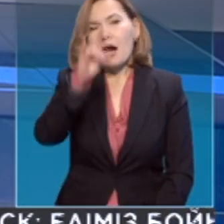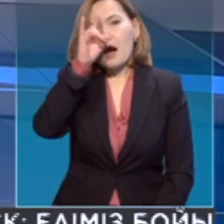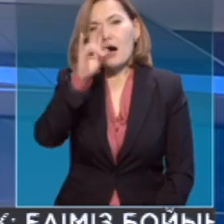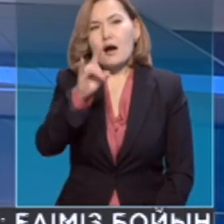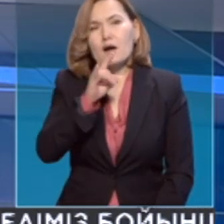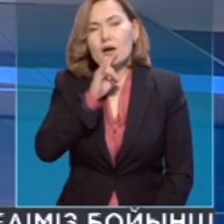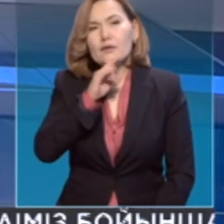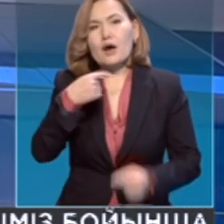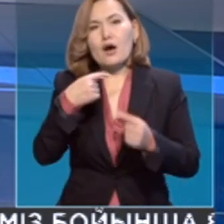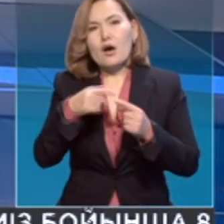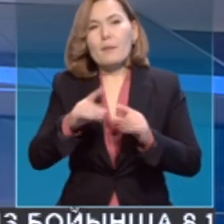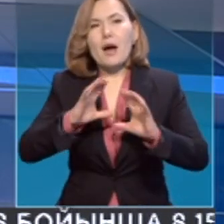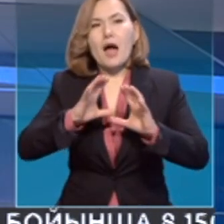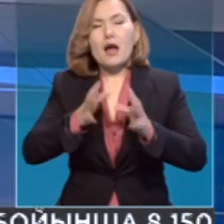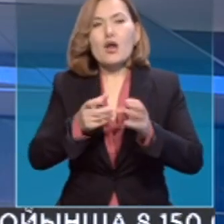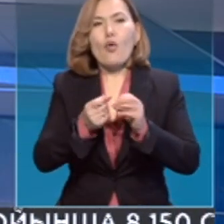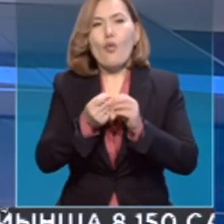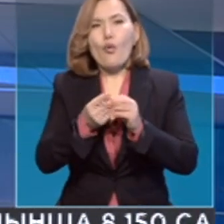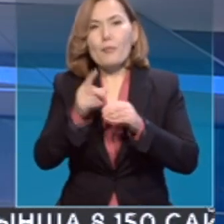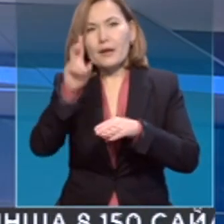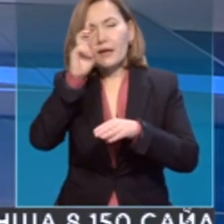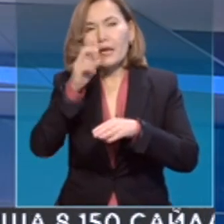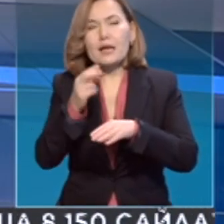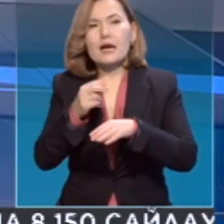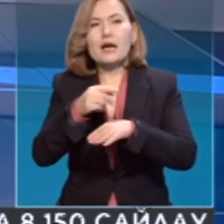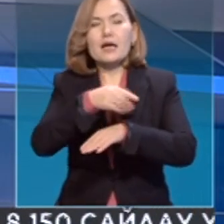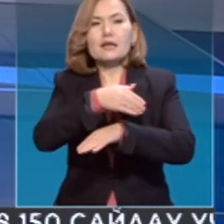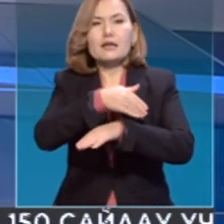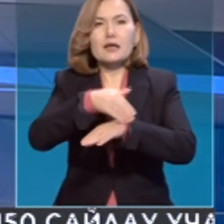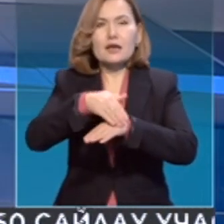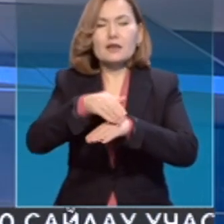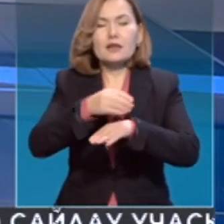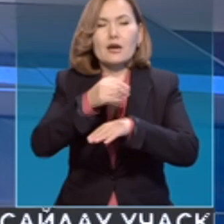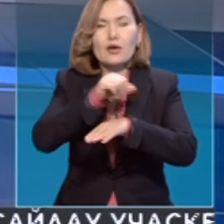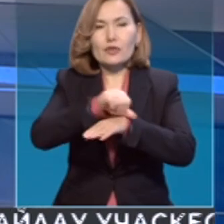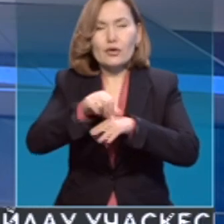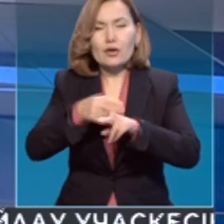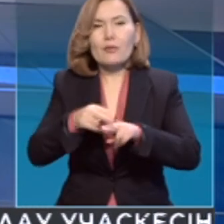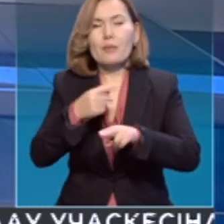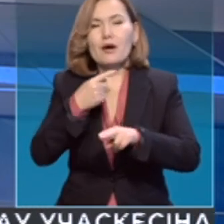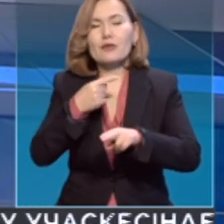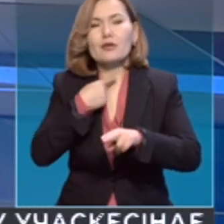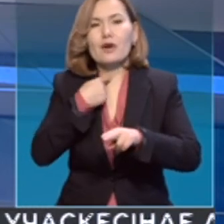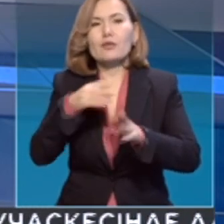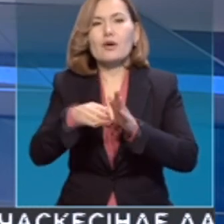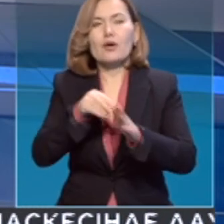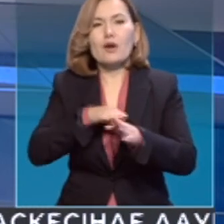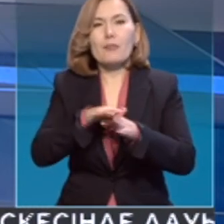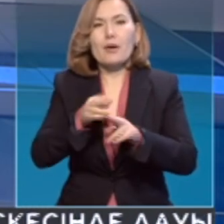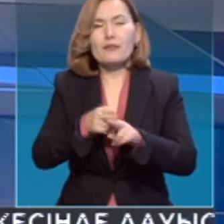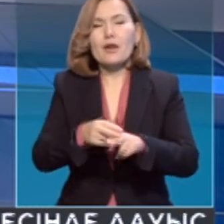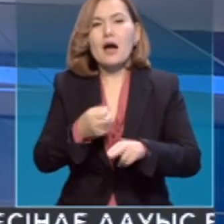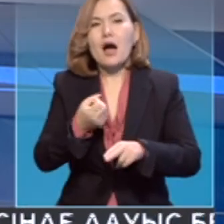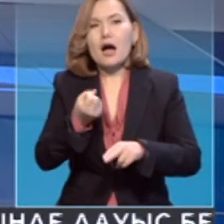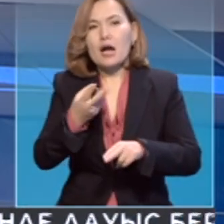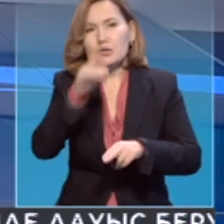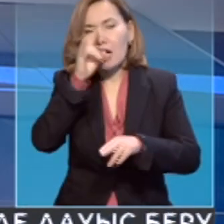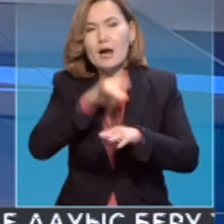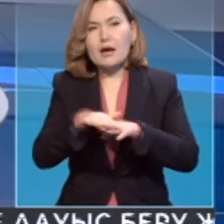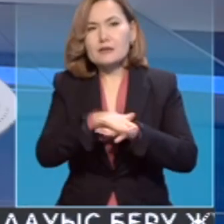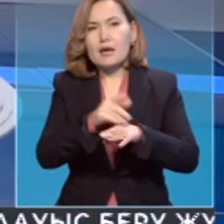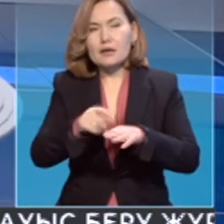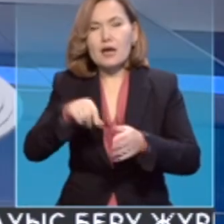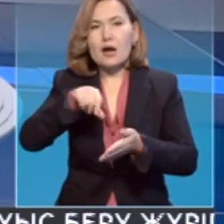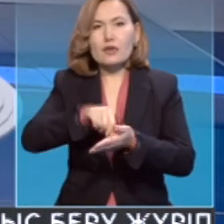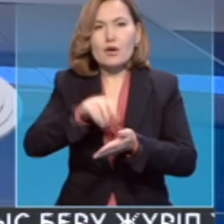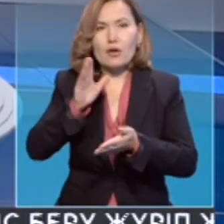Қазақстаннан бөлек әлемнің 11 елінде дауыс беру басталды. Онда қанша учаске жұмыс істеп тұр, қанша отандасымыз дауыс бермек. Орталық